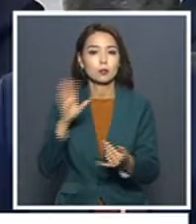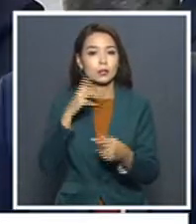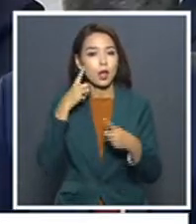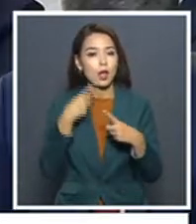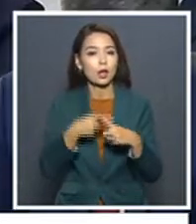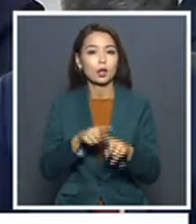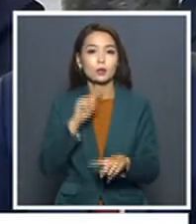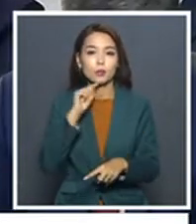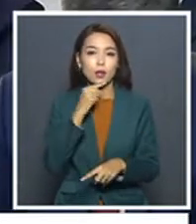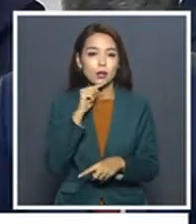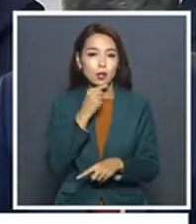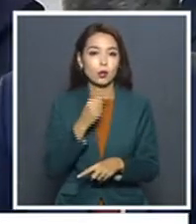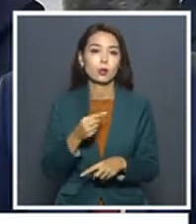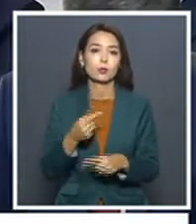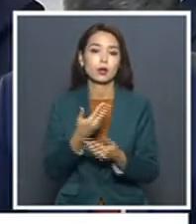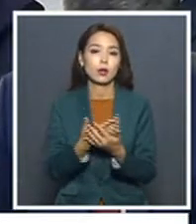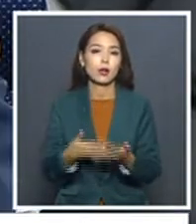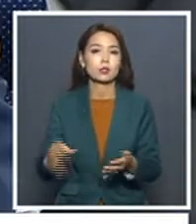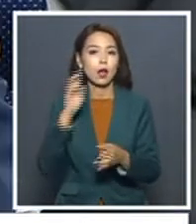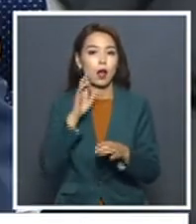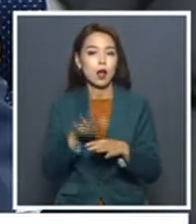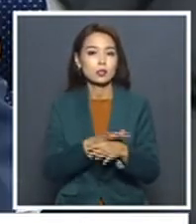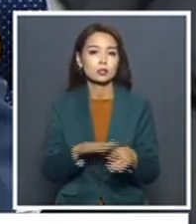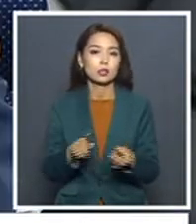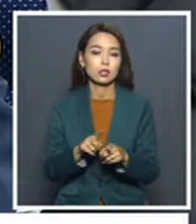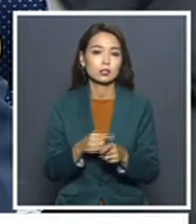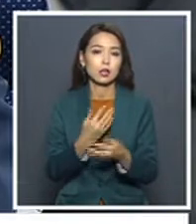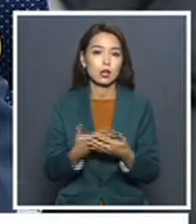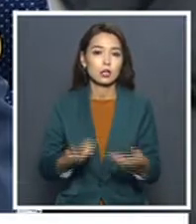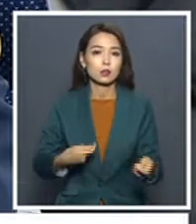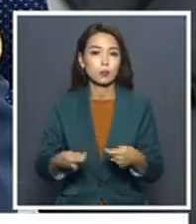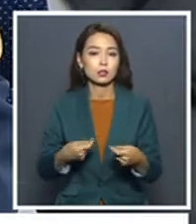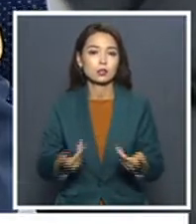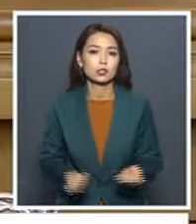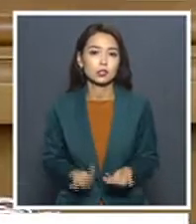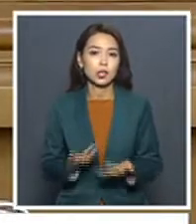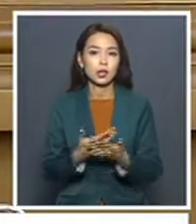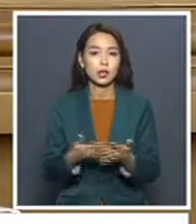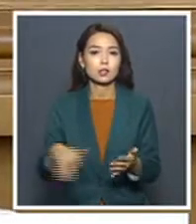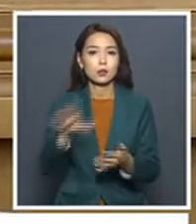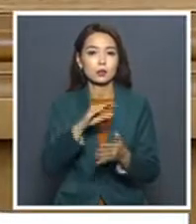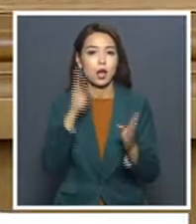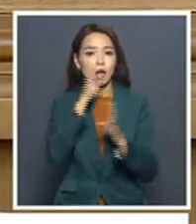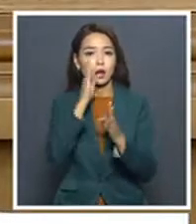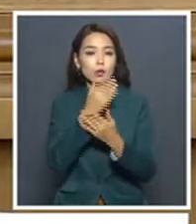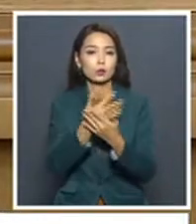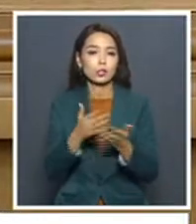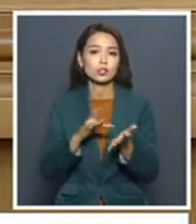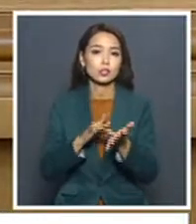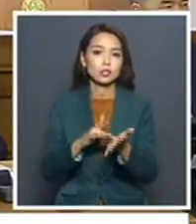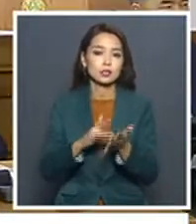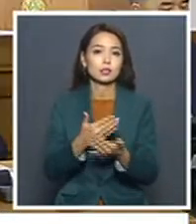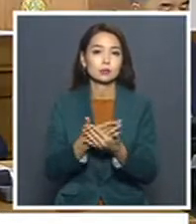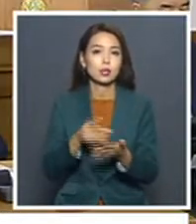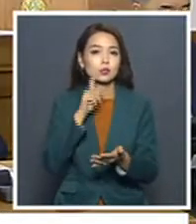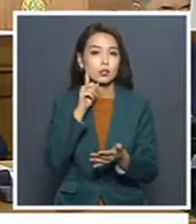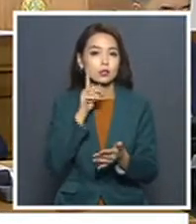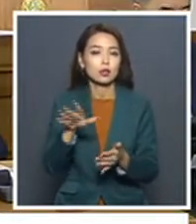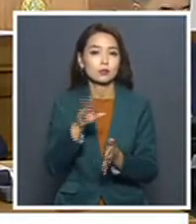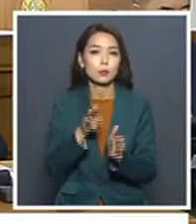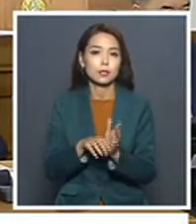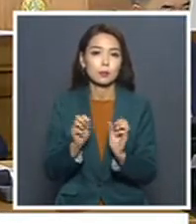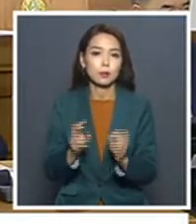инновациялық экономика, халықтың тұрмыс тіршілігі, қала инфрақұрылымы, экология, жастар мәселесі, туризм, қоғамдық қауіпсіздік және